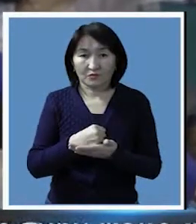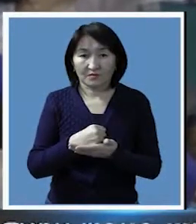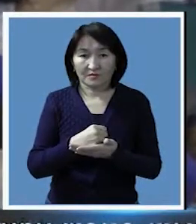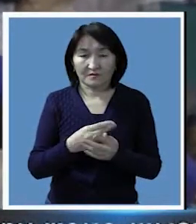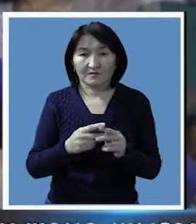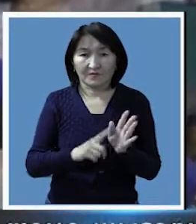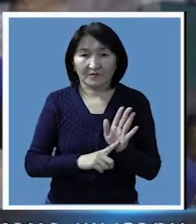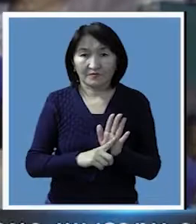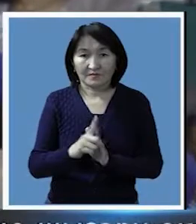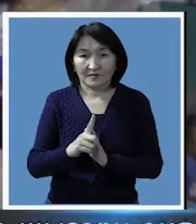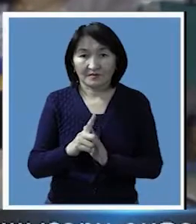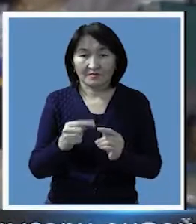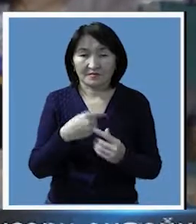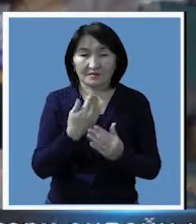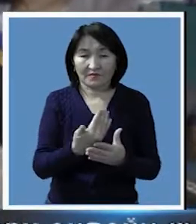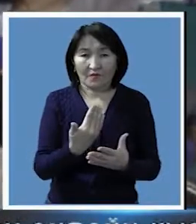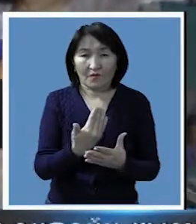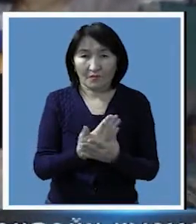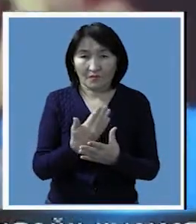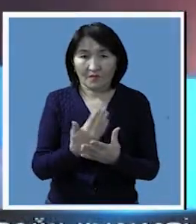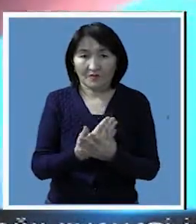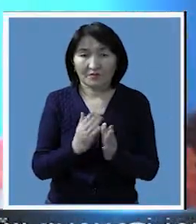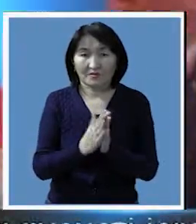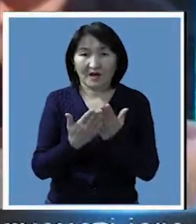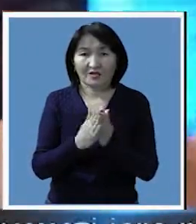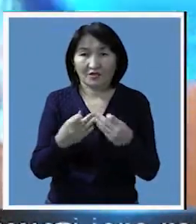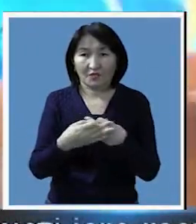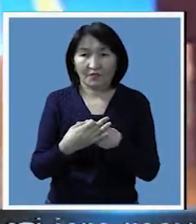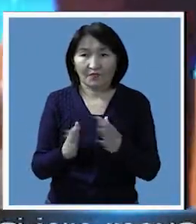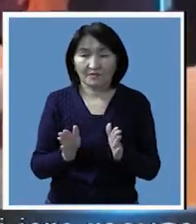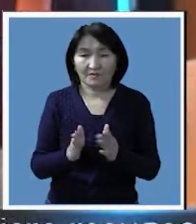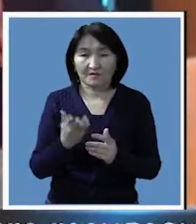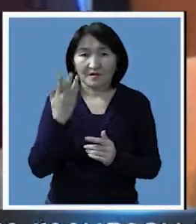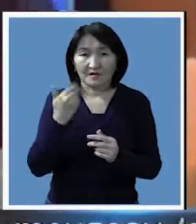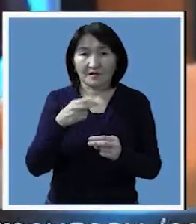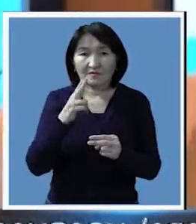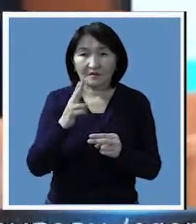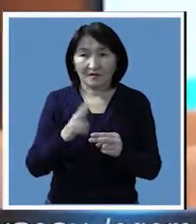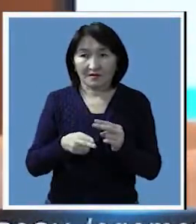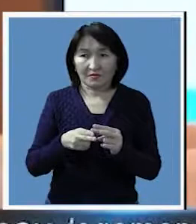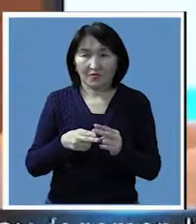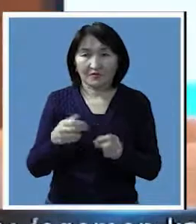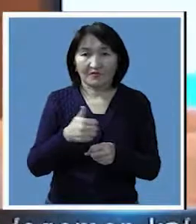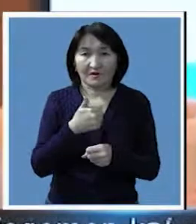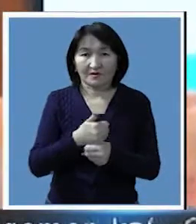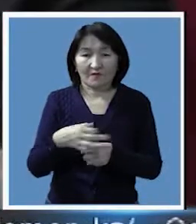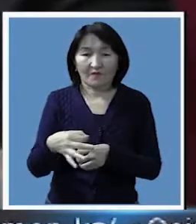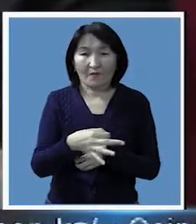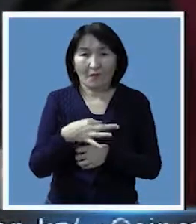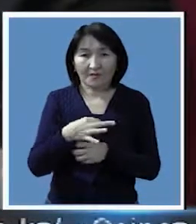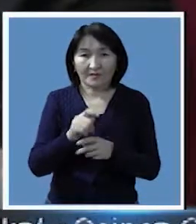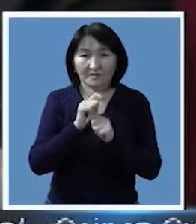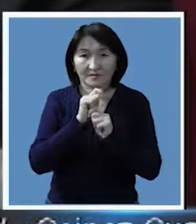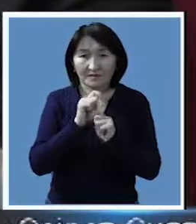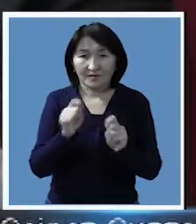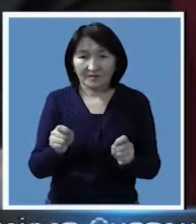бастамасымен, соғысының көмегімен осы кітап жарыққа шықты. Жиын соңында облыс әкіміне елбасы жайлы кітаптар сыйға тартылды. Жиналған көпшілік